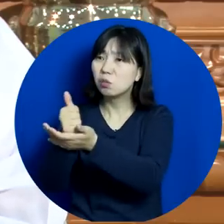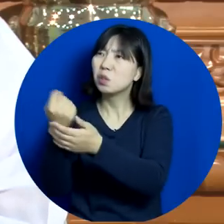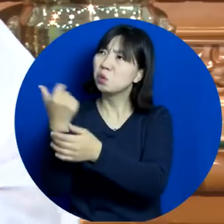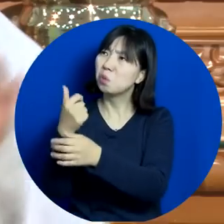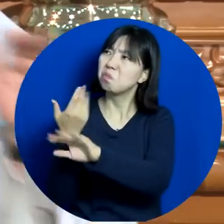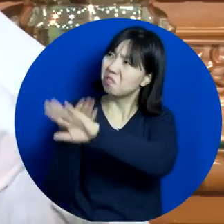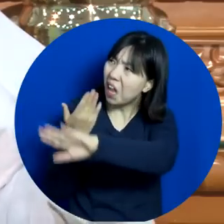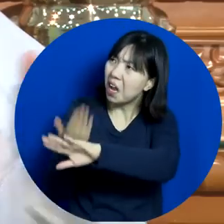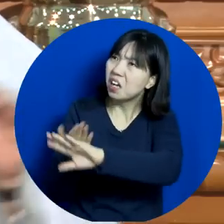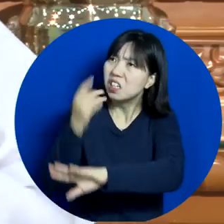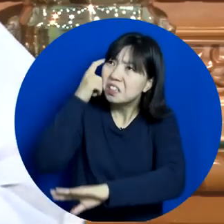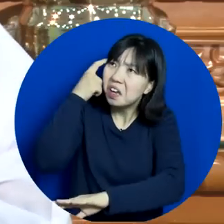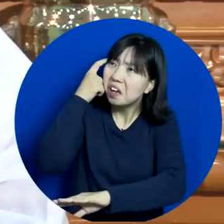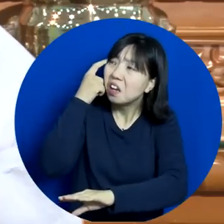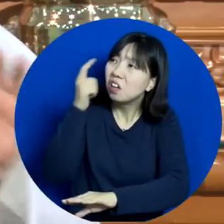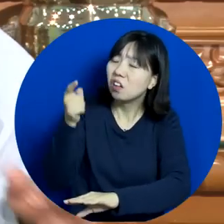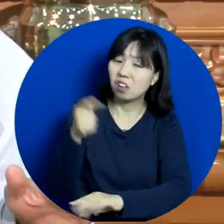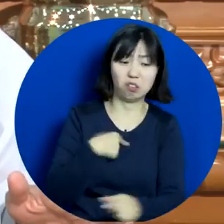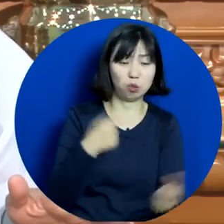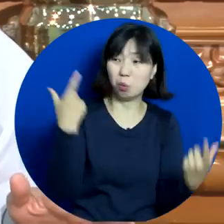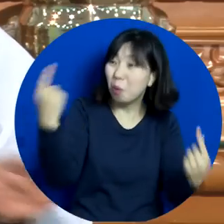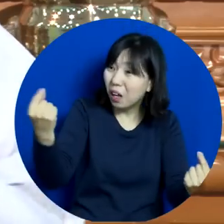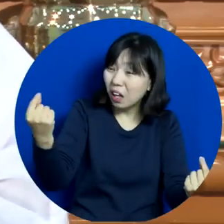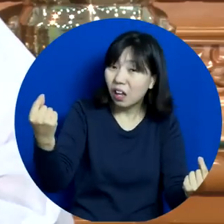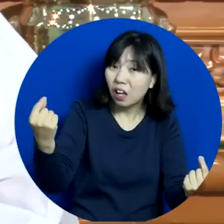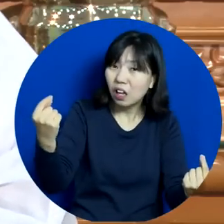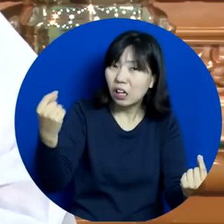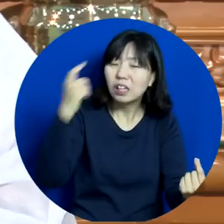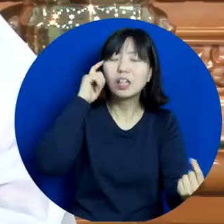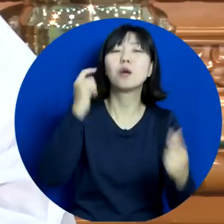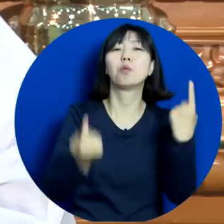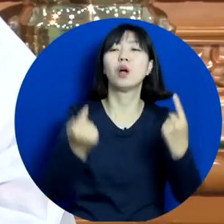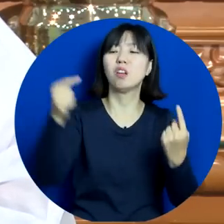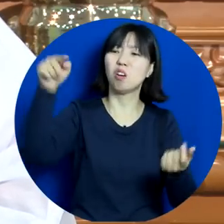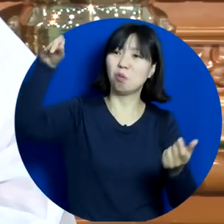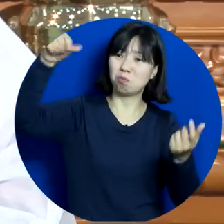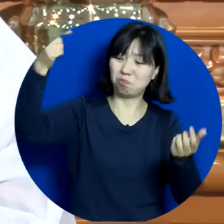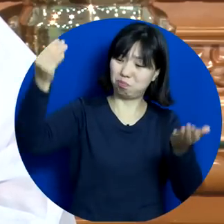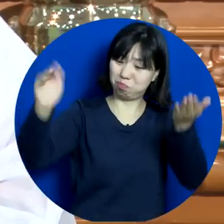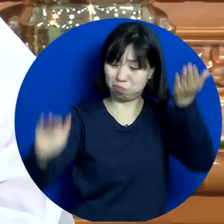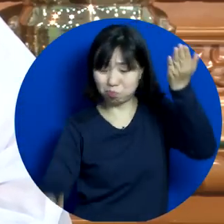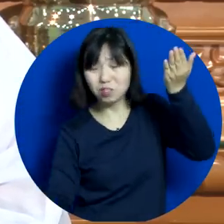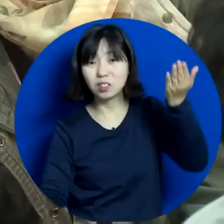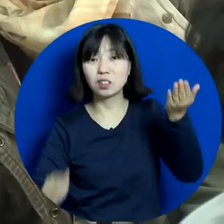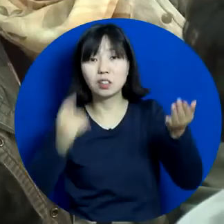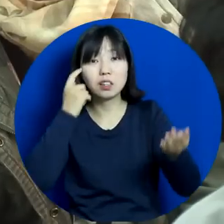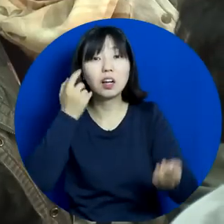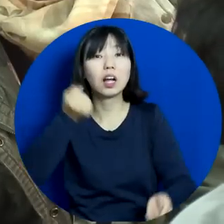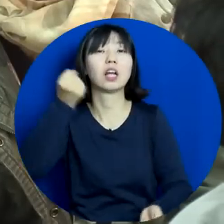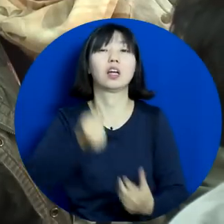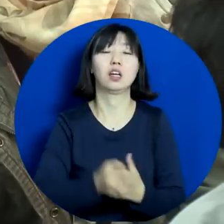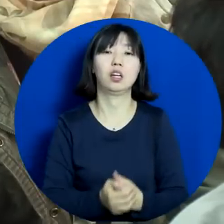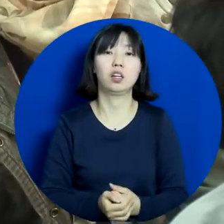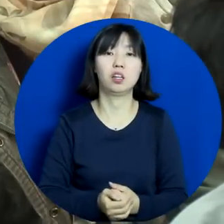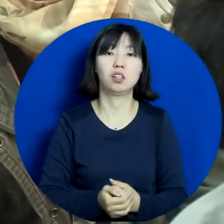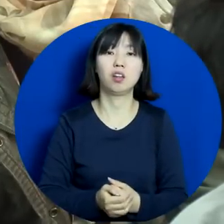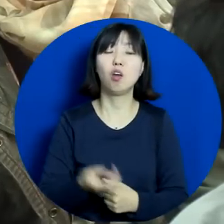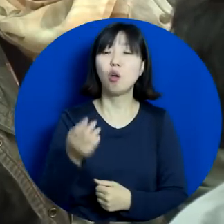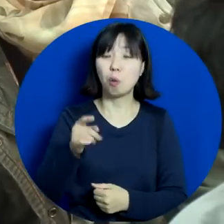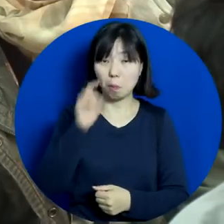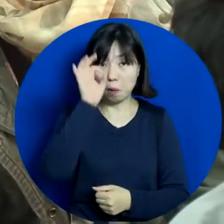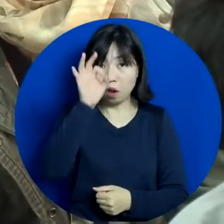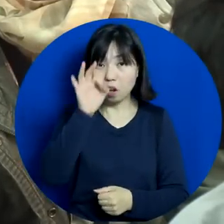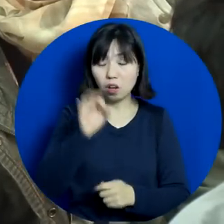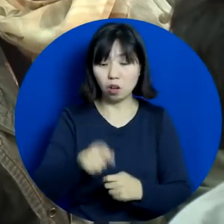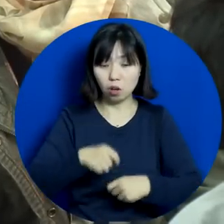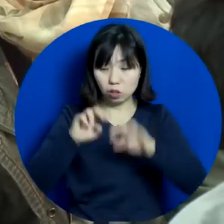똑같으니까, 똑같네, 이게 아니라, 더 못하네, 이런 생각이 들어요. 근데, 특별히 더 못하다고는